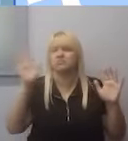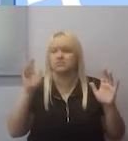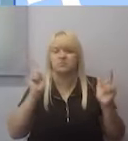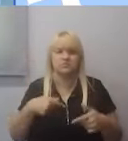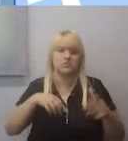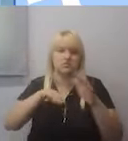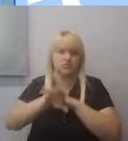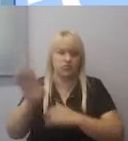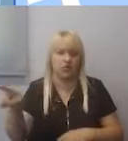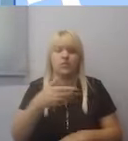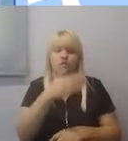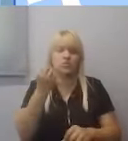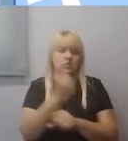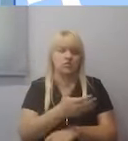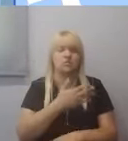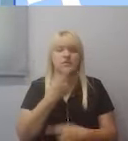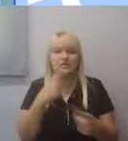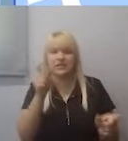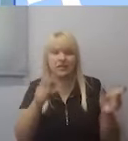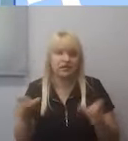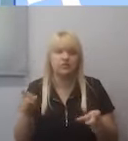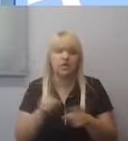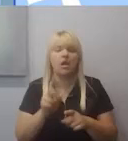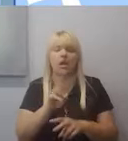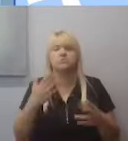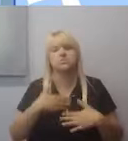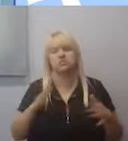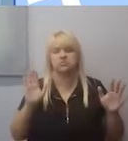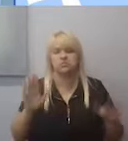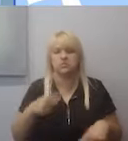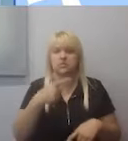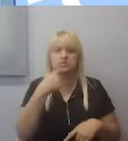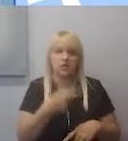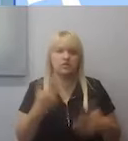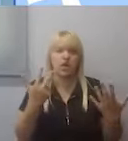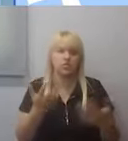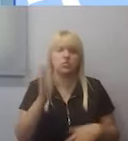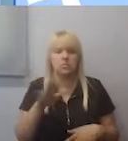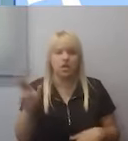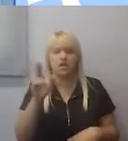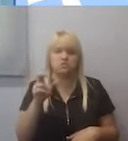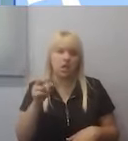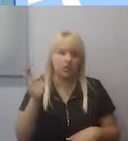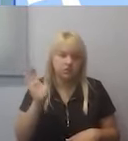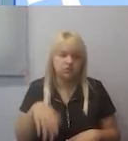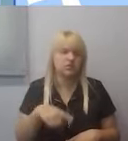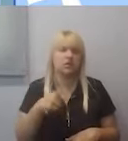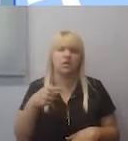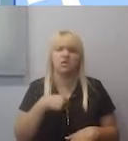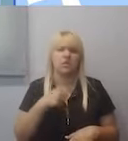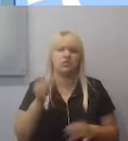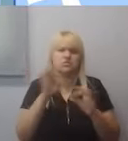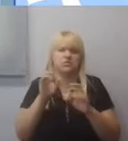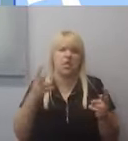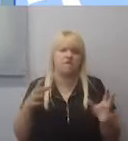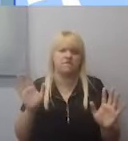citus nevis tikai tas nu kas tad man atlicis tas ko es sākumā teicu astoņi bērni pensija un tā tālāk ja kad man jau vairs neko nevajag nē tu